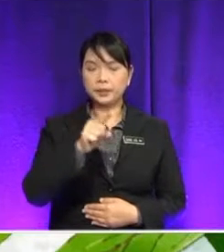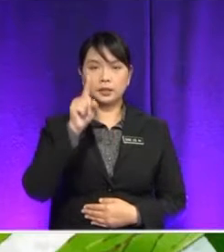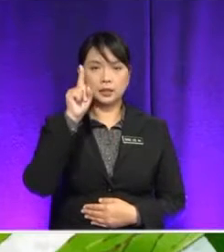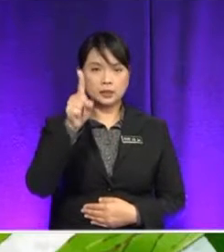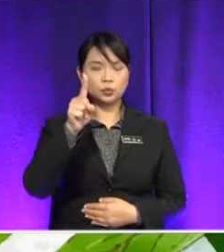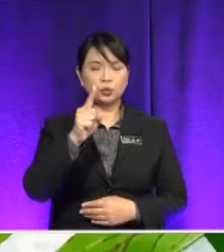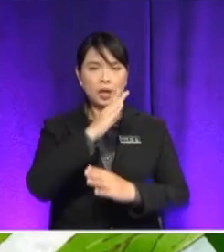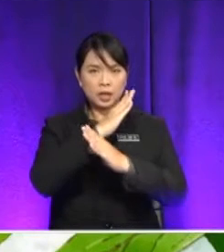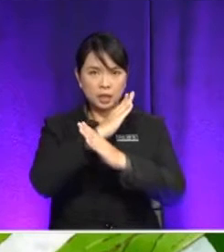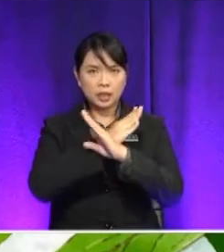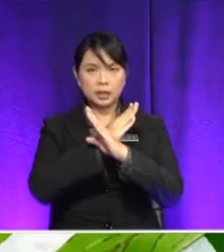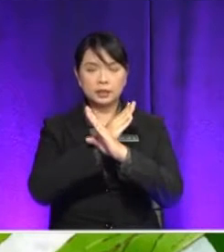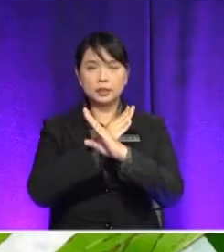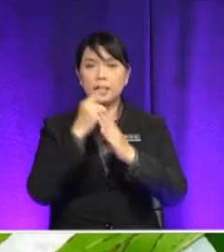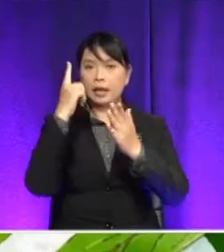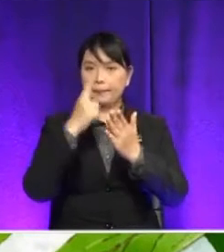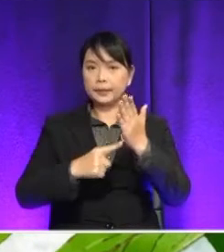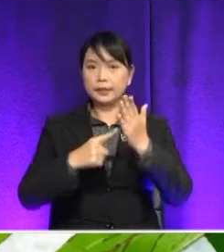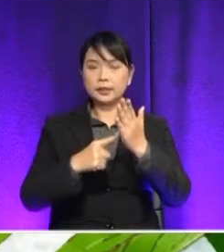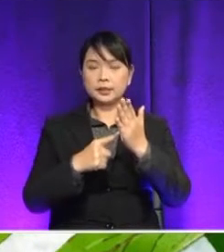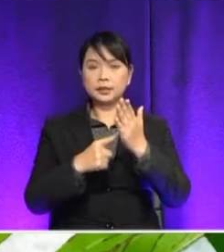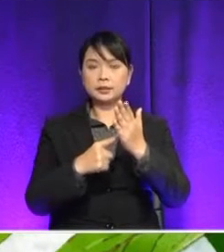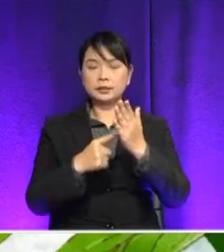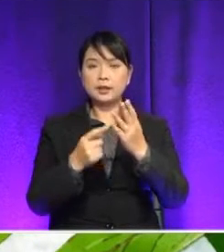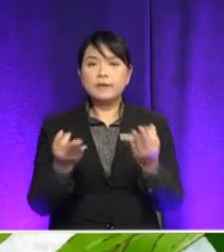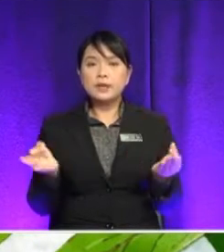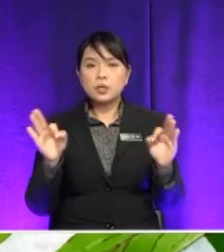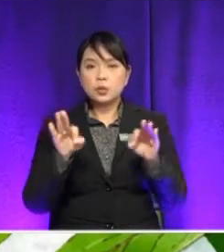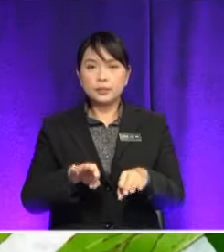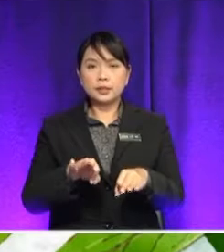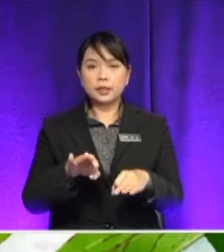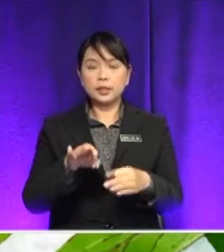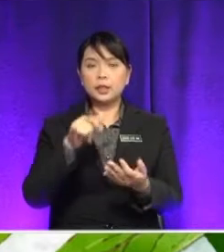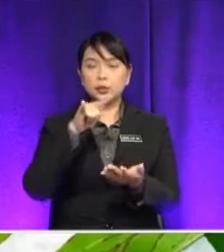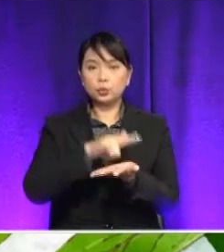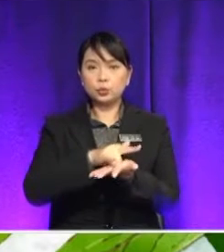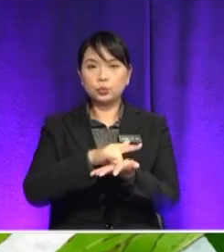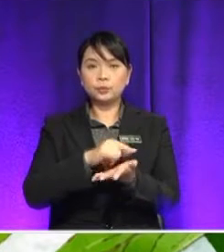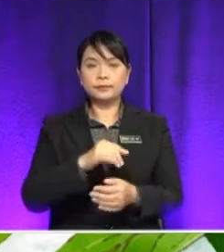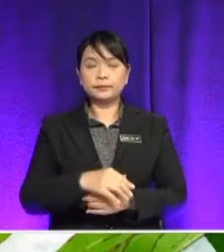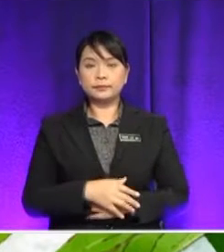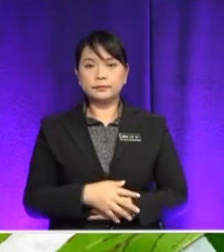fenomena itu membela white Oke Indonesia